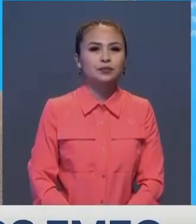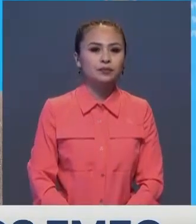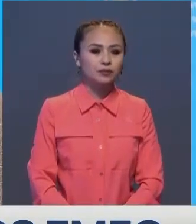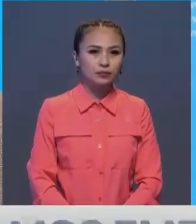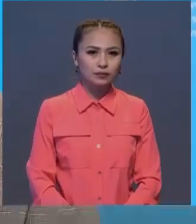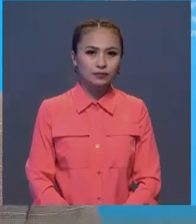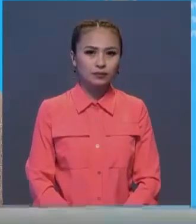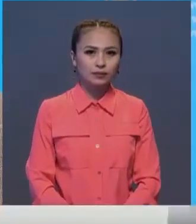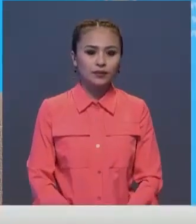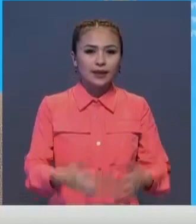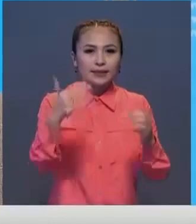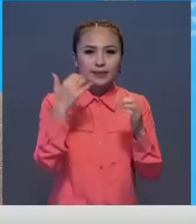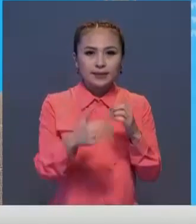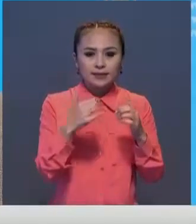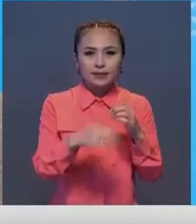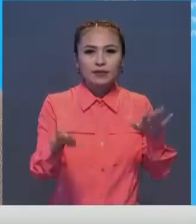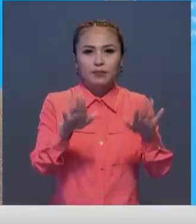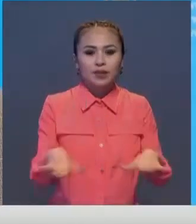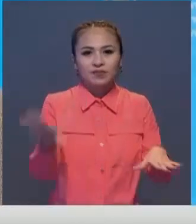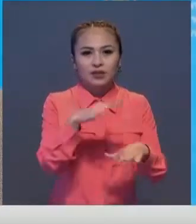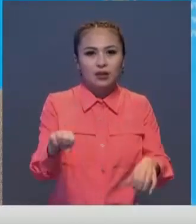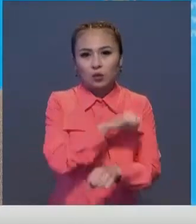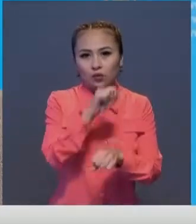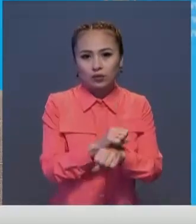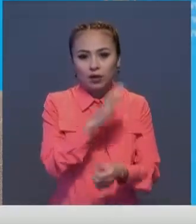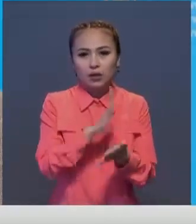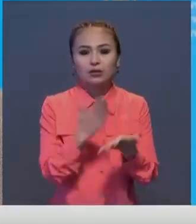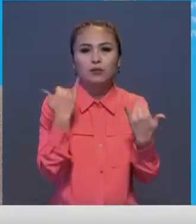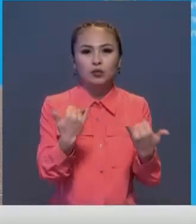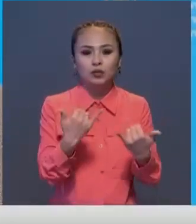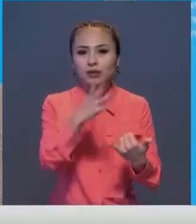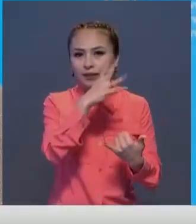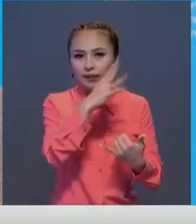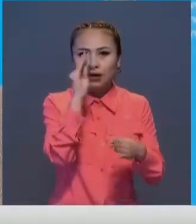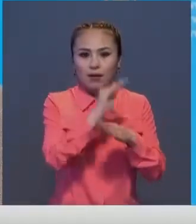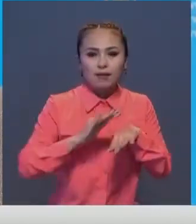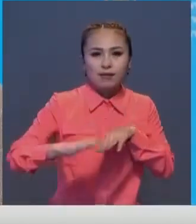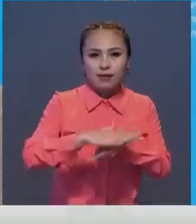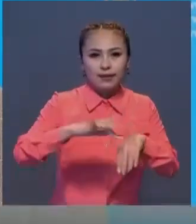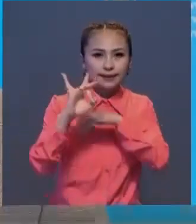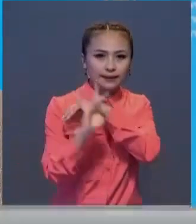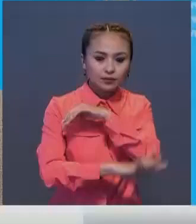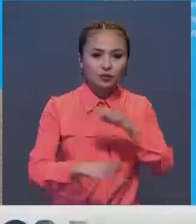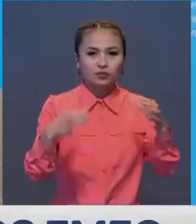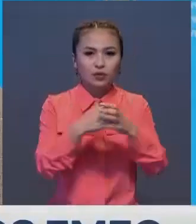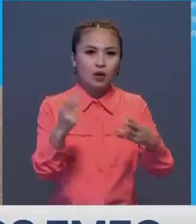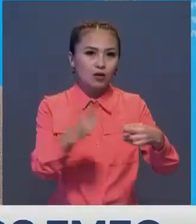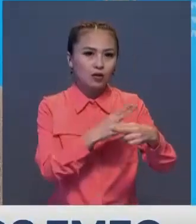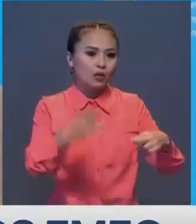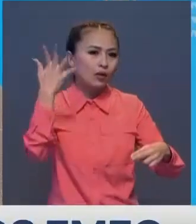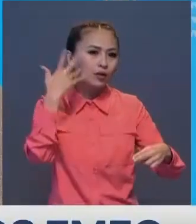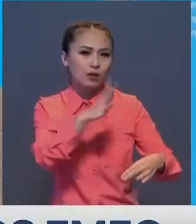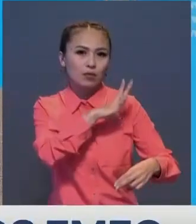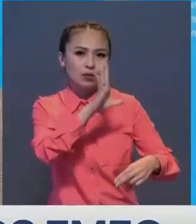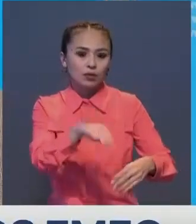орта бизнестің көптеген объектілері тоқтап қалды. Сондықтан бүгінгі таңда осы халықтың кедейшілігімен күресу, кедейшілікті